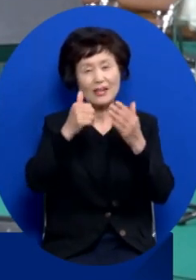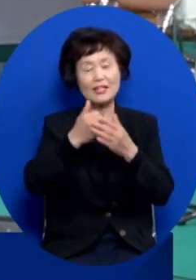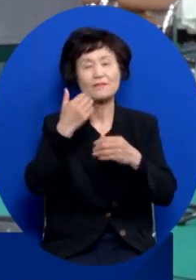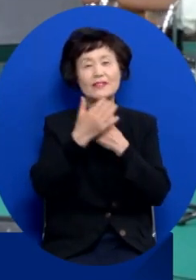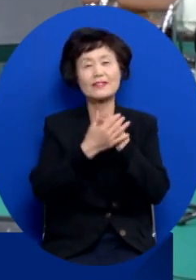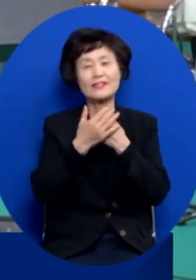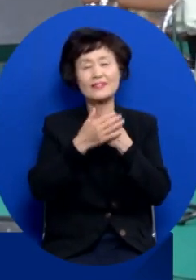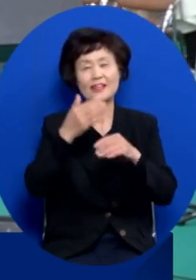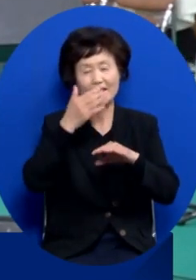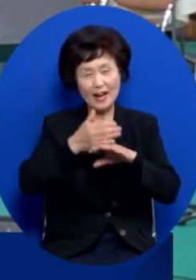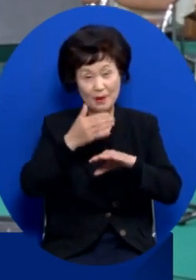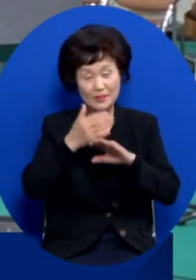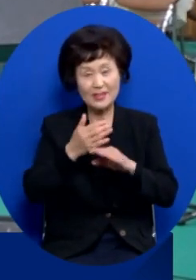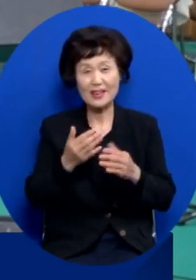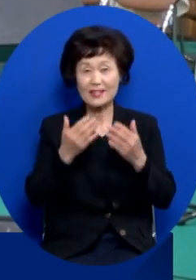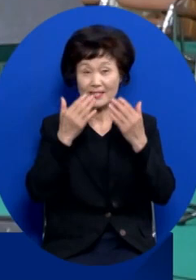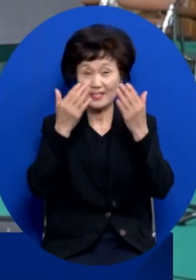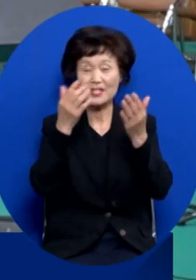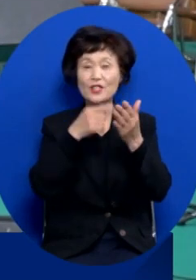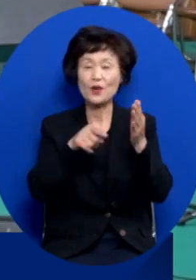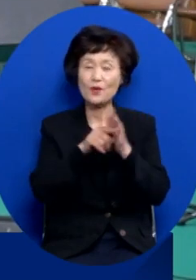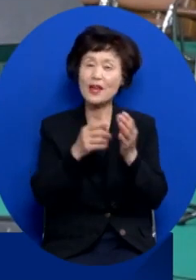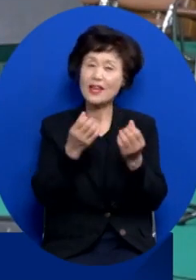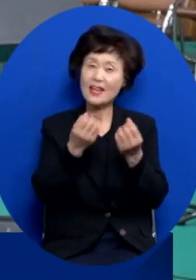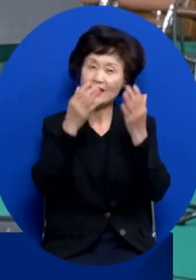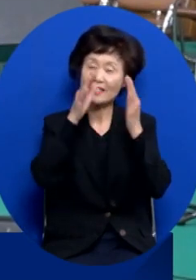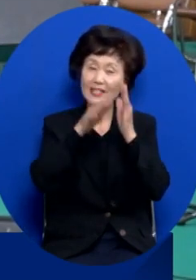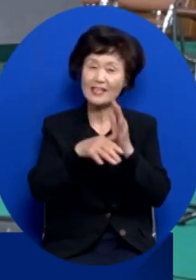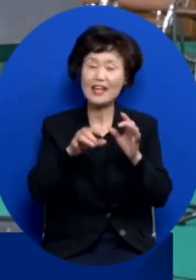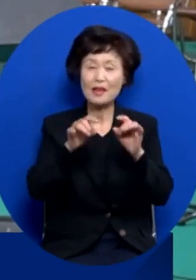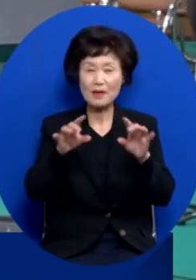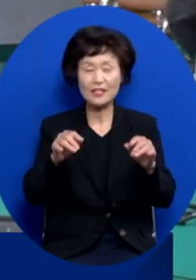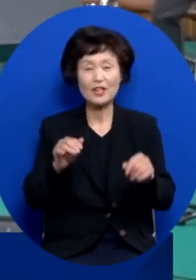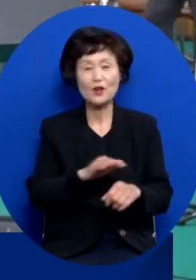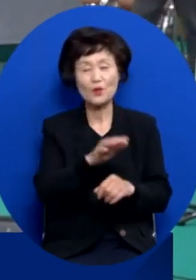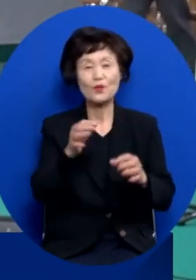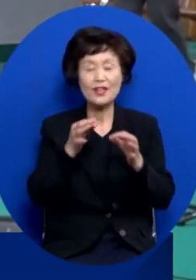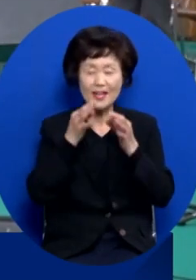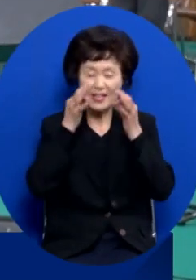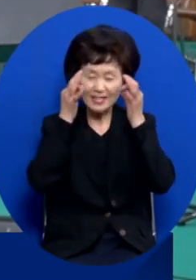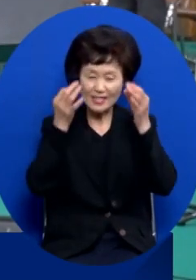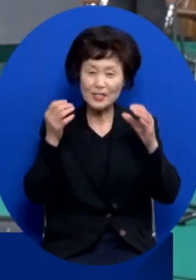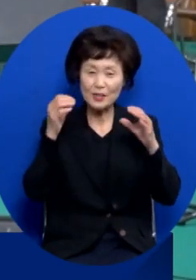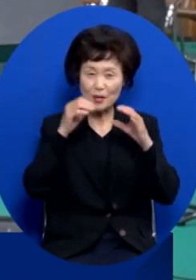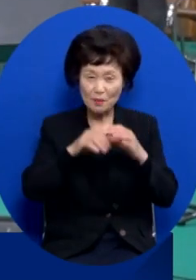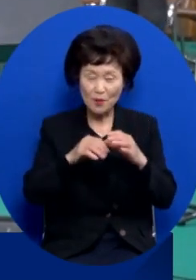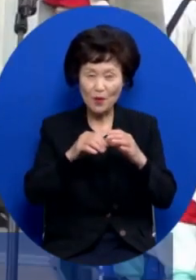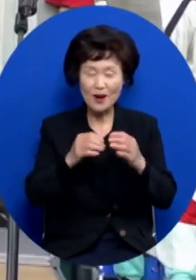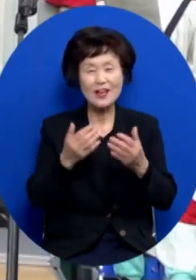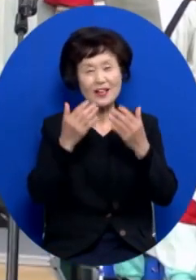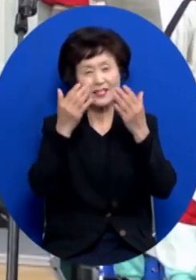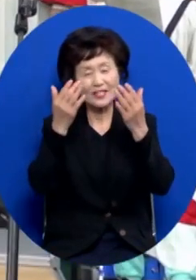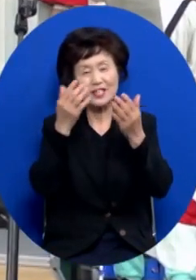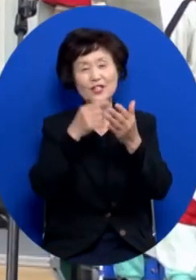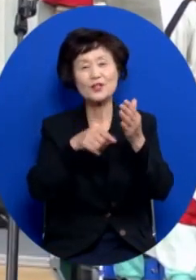감사하기 위해서 모든 절기마다 작지만 우리들의 정성으로 하나님 앞에 드리고자 기획되었습니다.